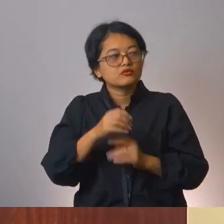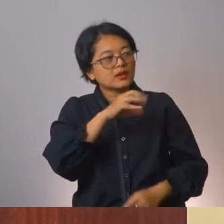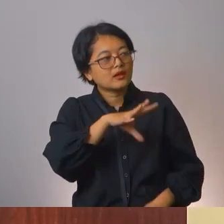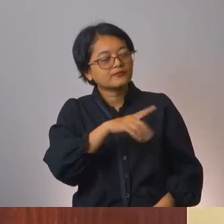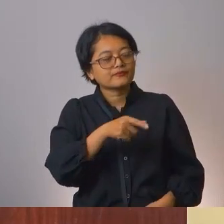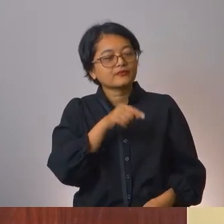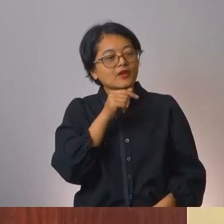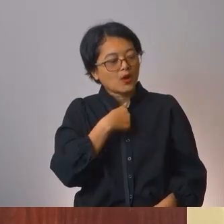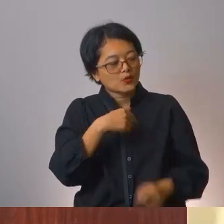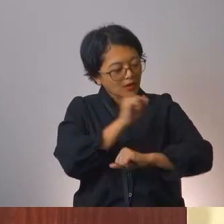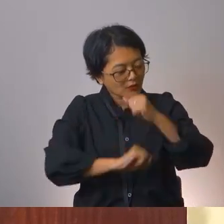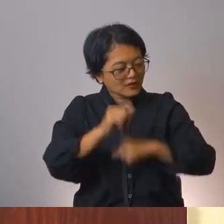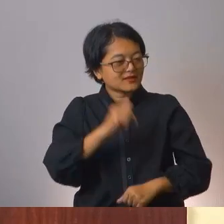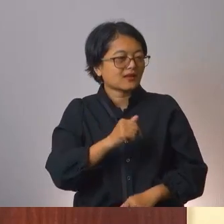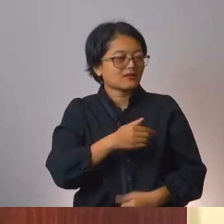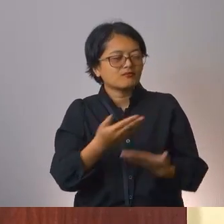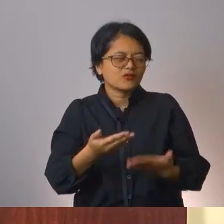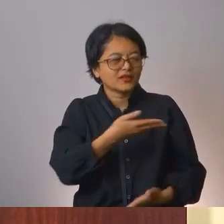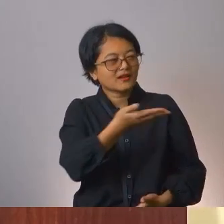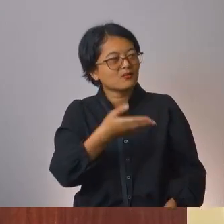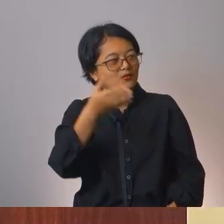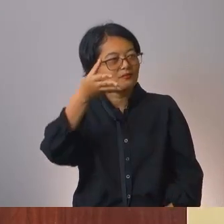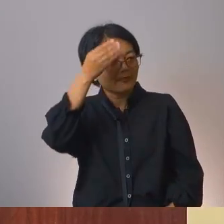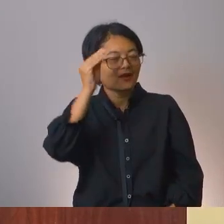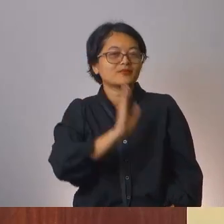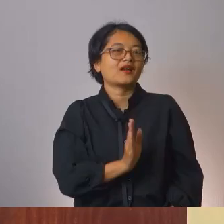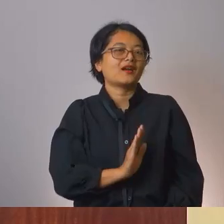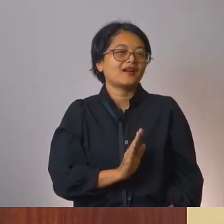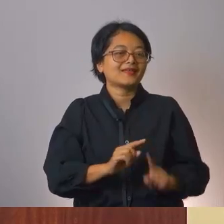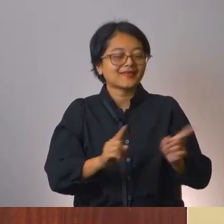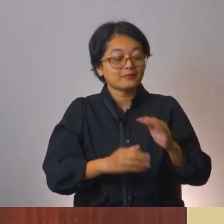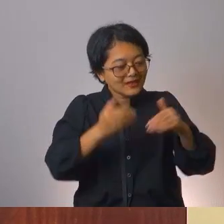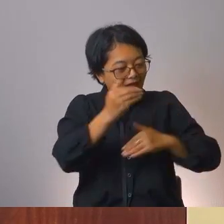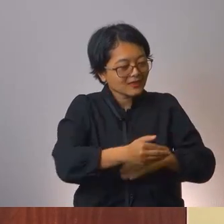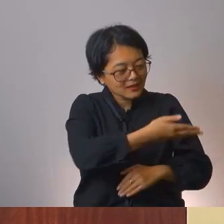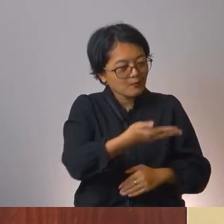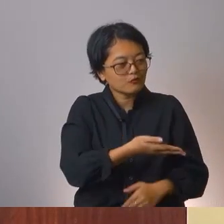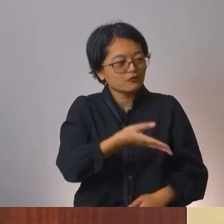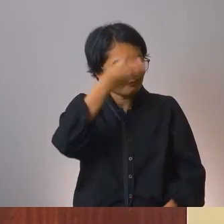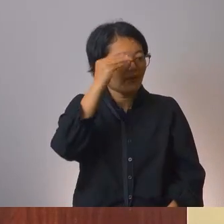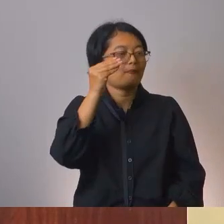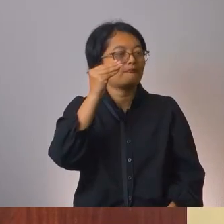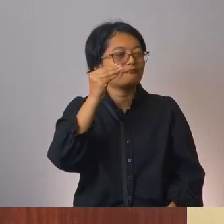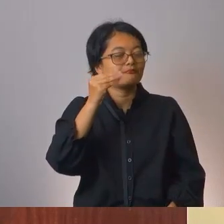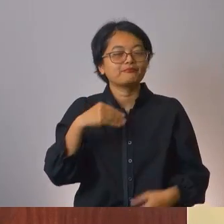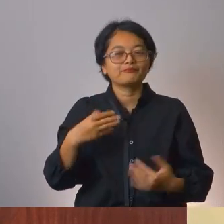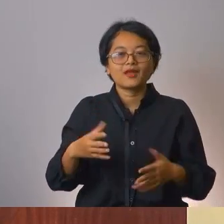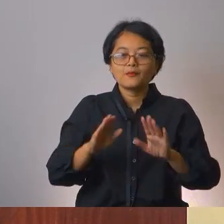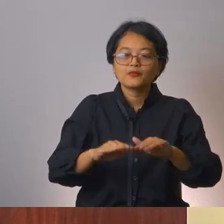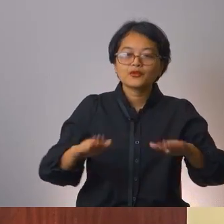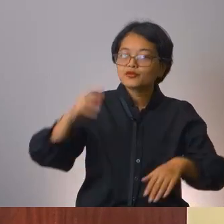tetapi mereka akan mengertinya nanti. Maksudnya, murid-murid Tuhan, termasuk Simon